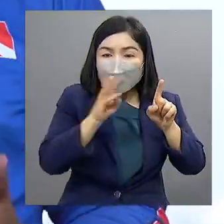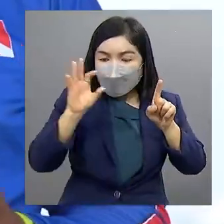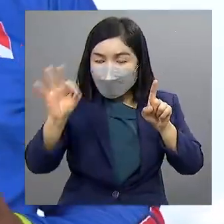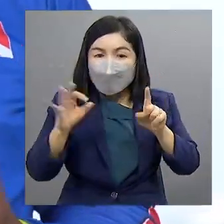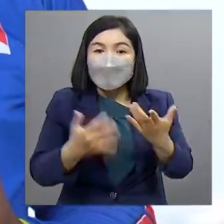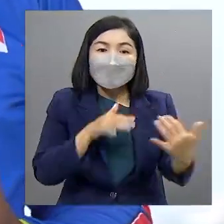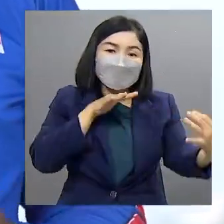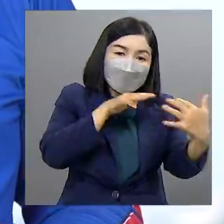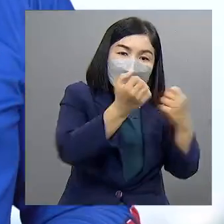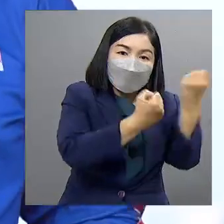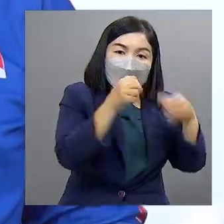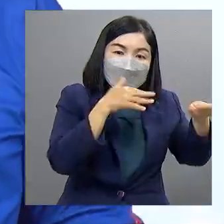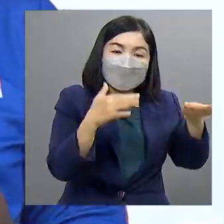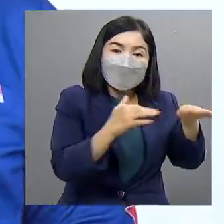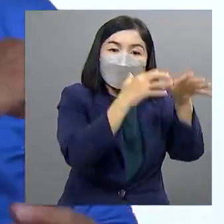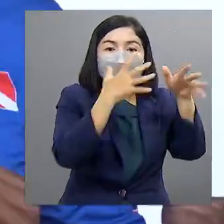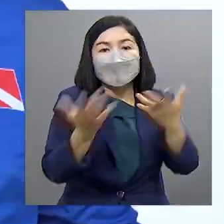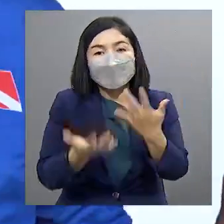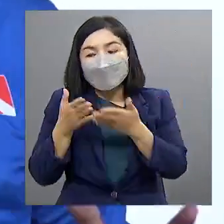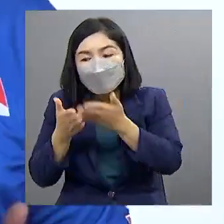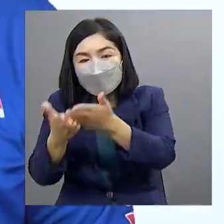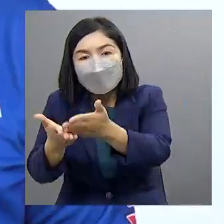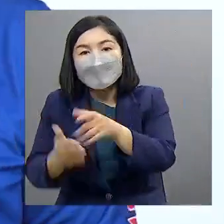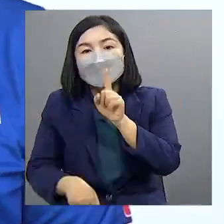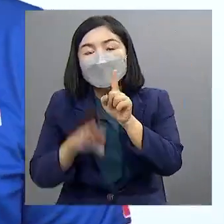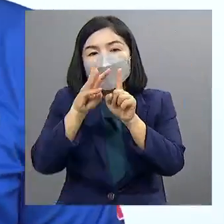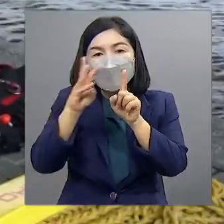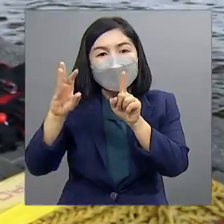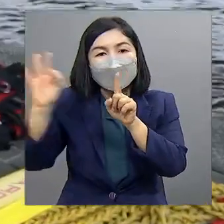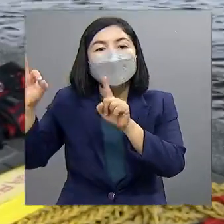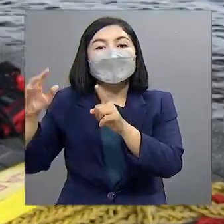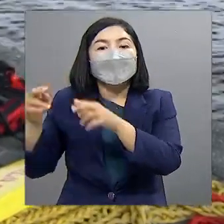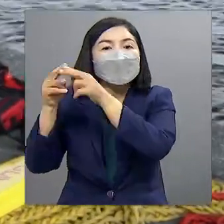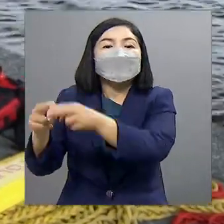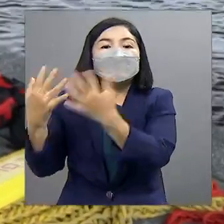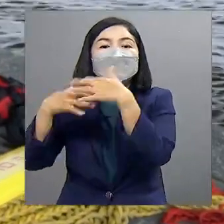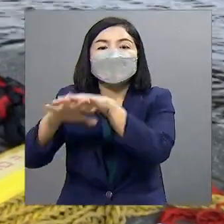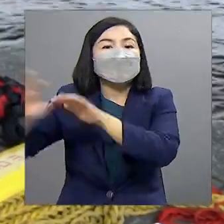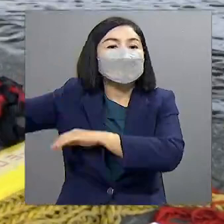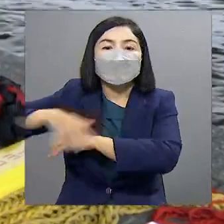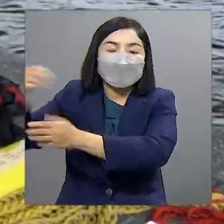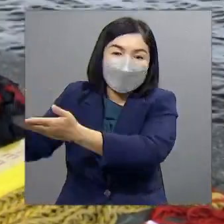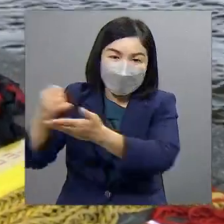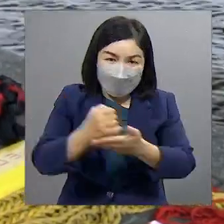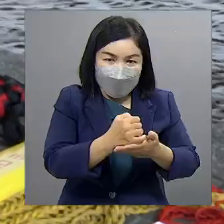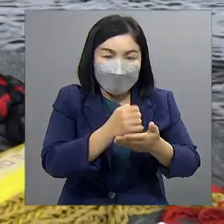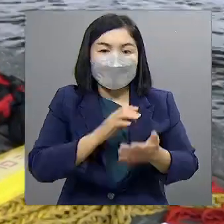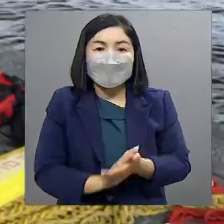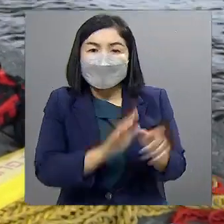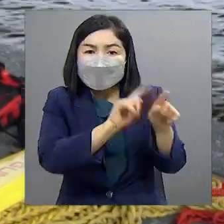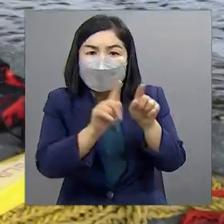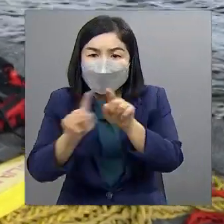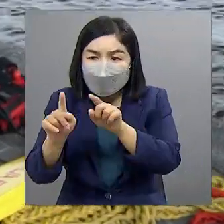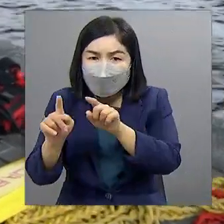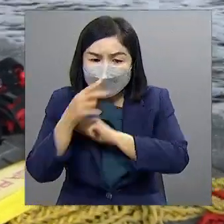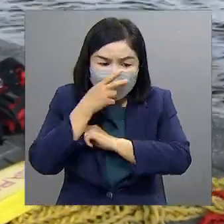ไหน169ก็เป็นศูนย์อะไรเนาะเขาก็จะประสานงานกับใครทั้งหมดทั่วประเทศ แล้วในกรณีที่หลายๆคนบอกว่าเห็นแต่ว่าไม่กล้า